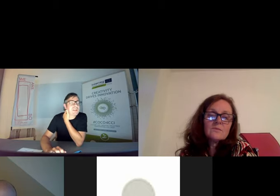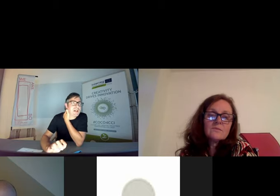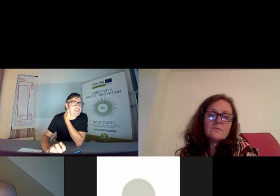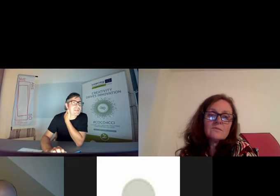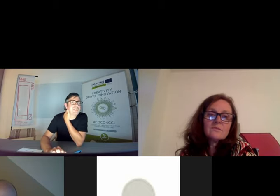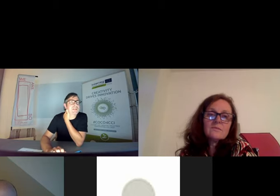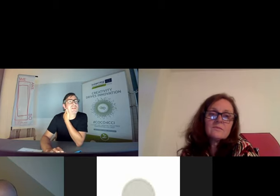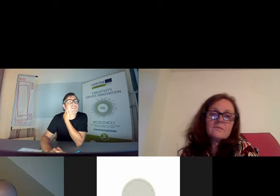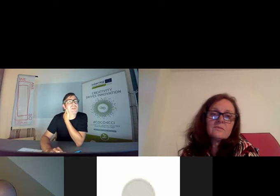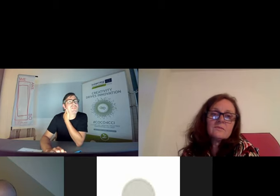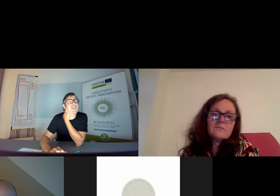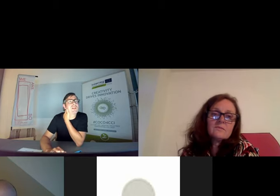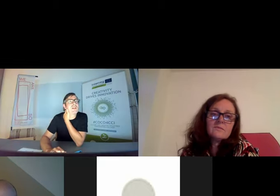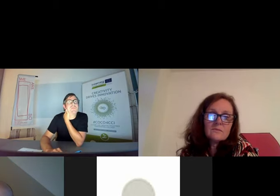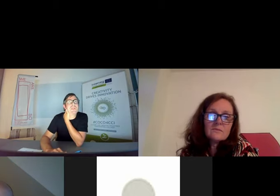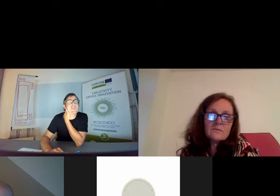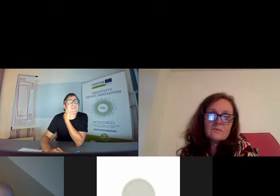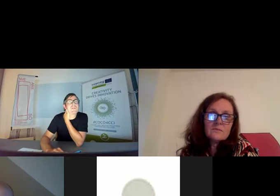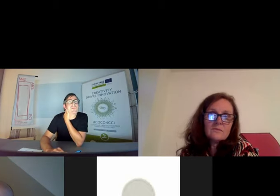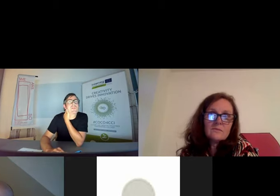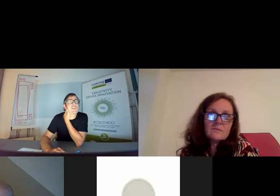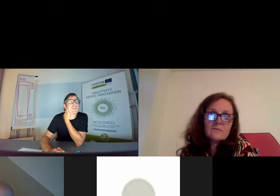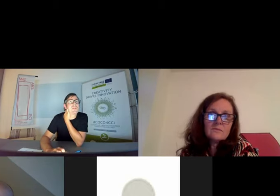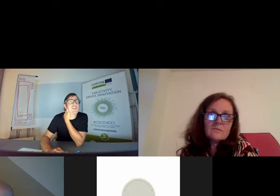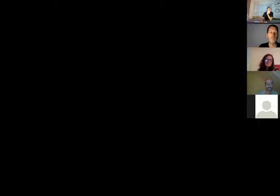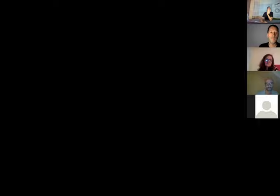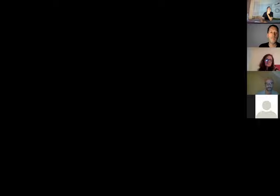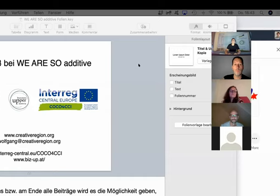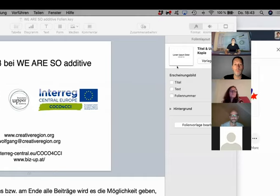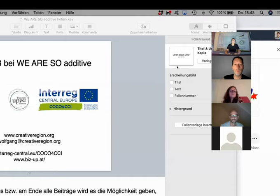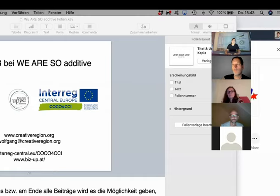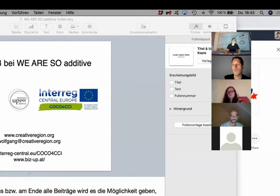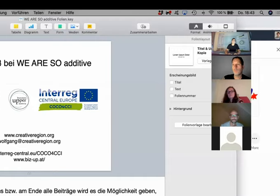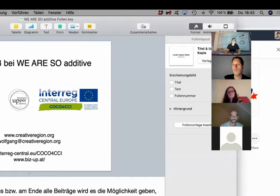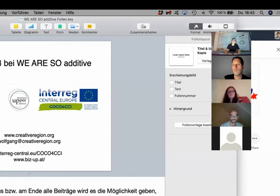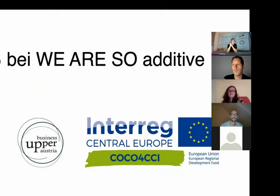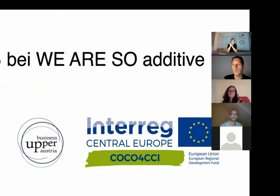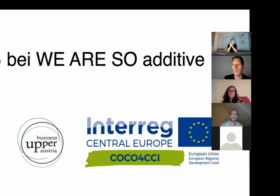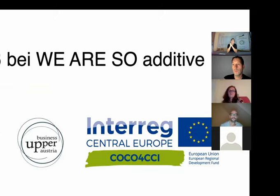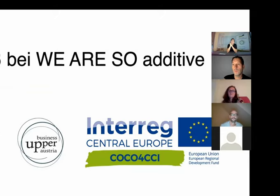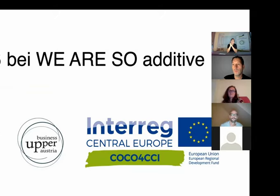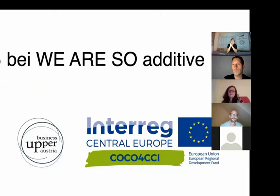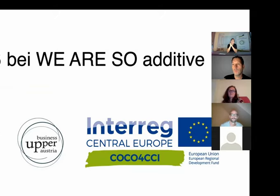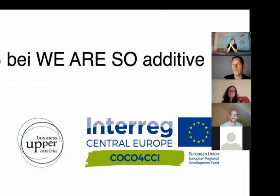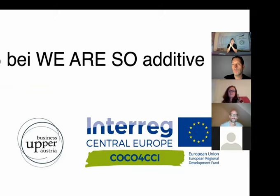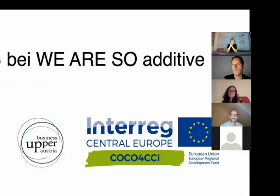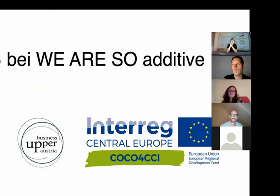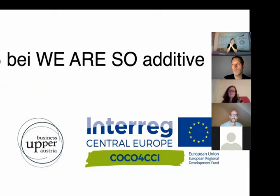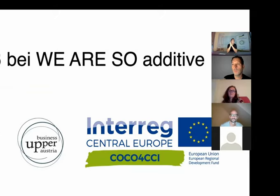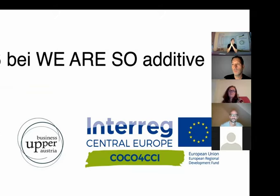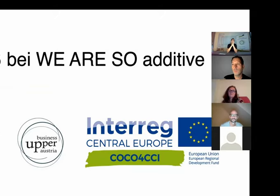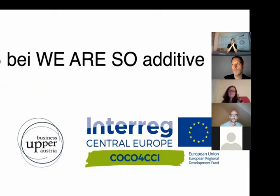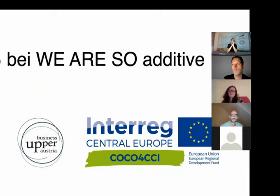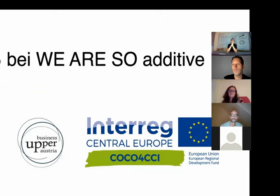darum geht, einerseits Kreativschaffende mit Industrieunternehmen zu vernetzen. Und wer sich da natürlich